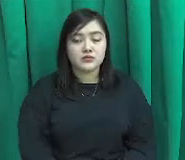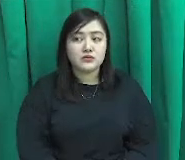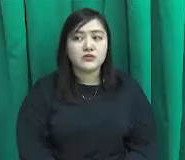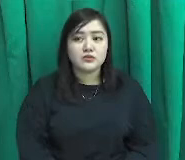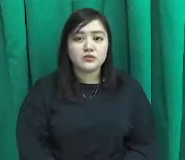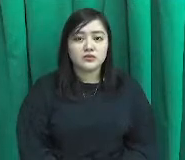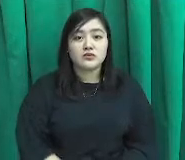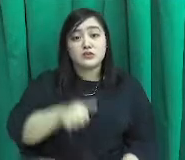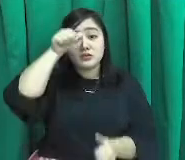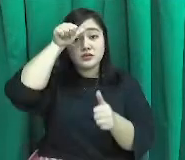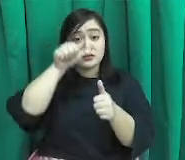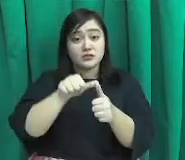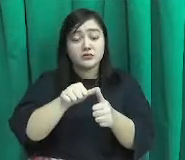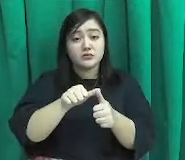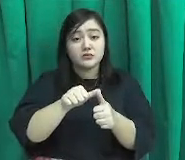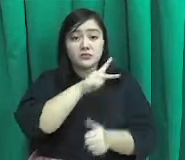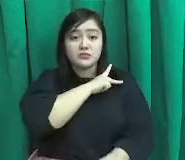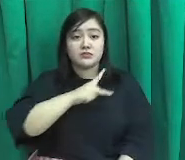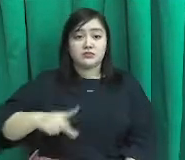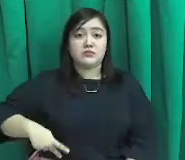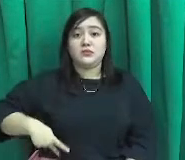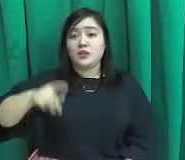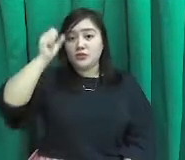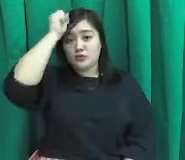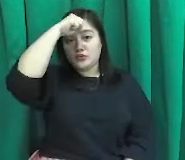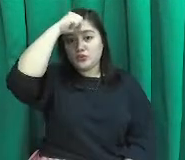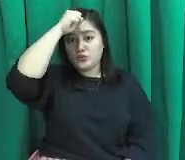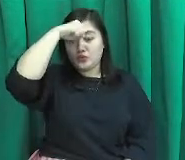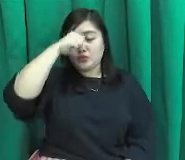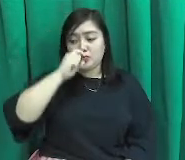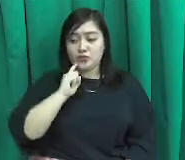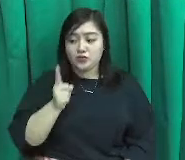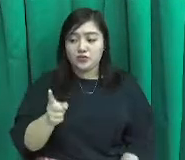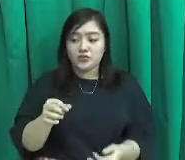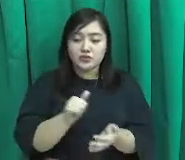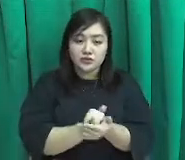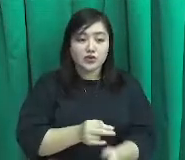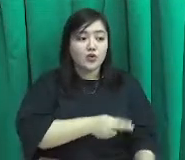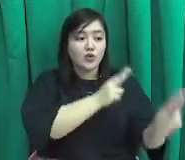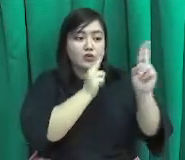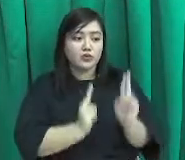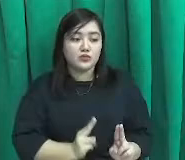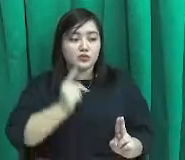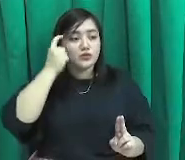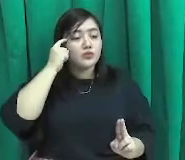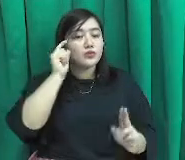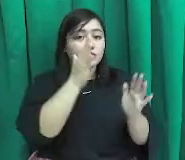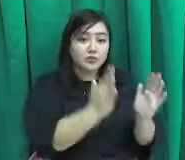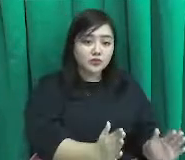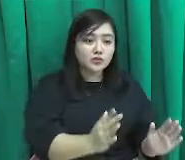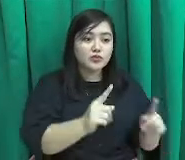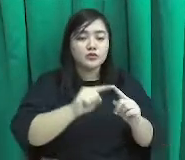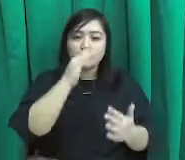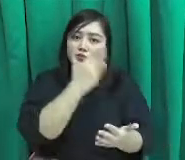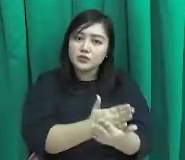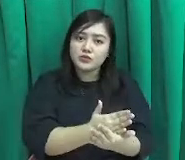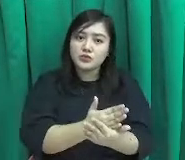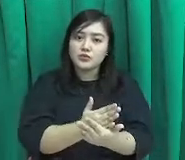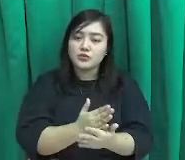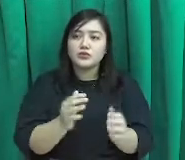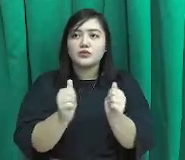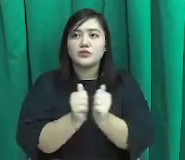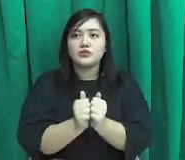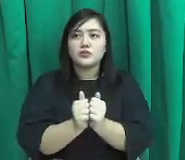Solomon actually sa Book of Proverbs, "It is an honor for a man to cease from strife, but every fool will be meddling." So pag ganun po